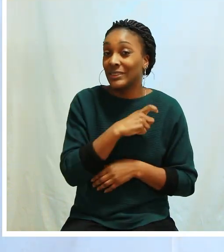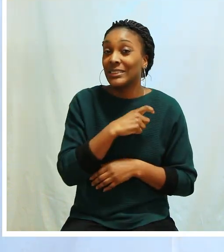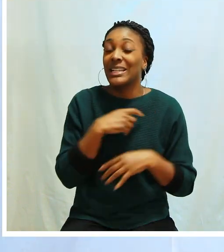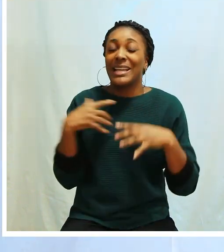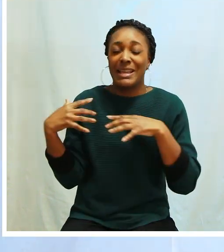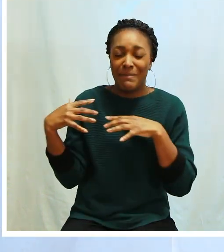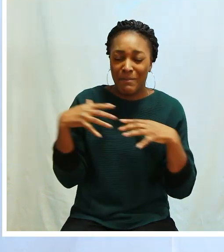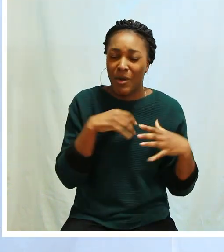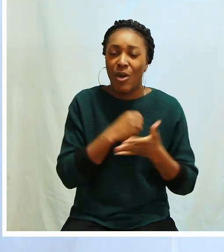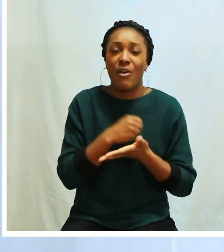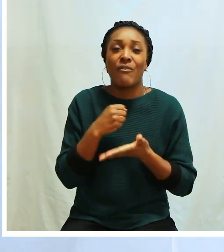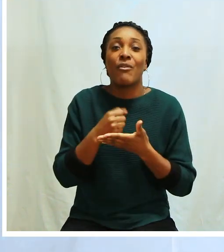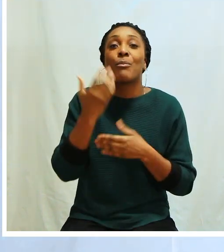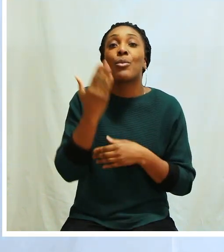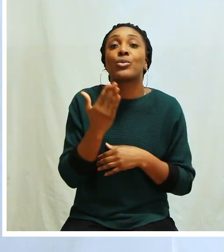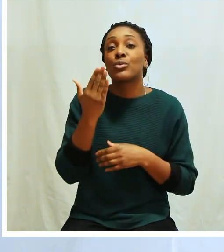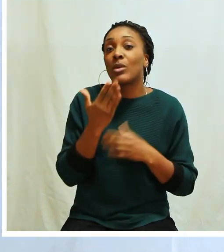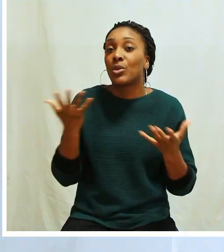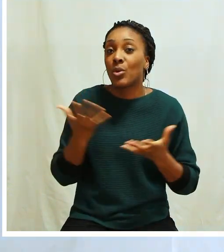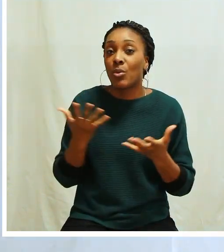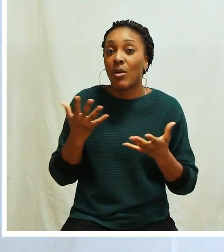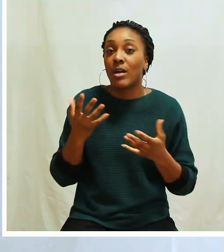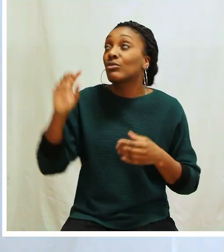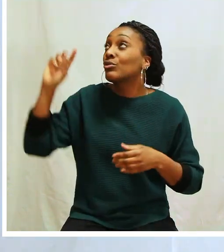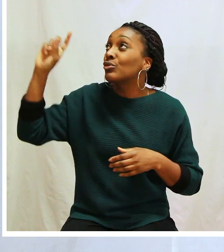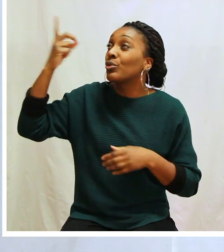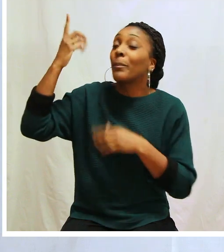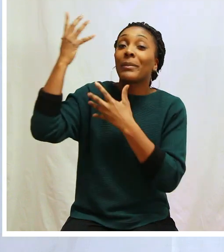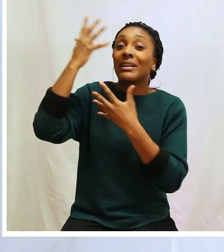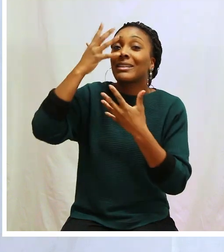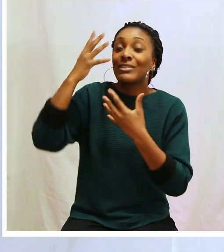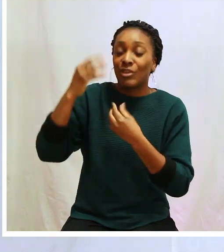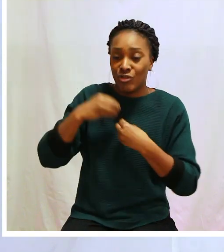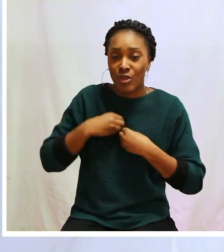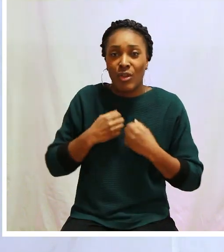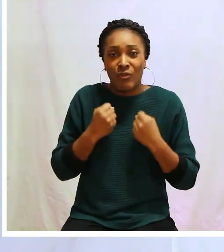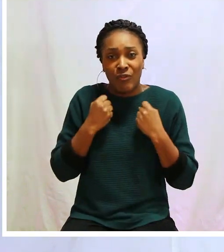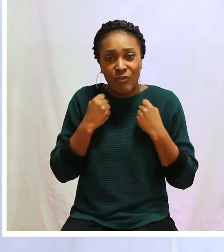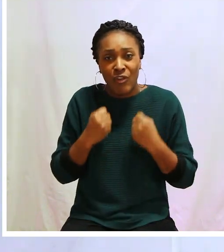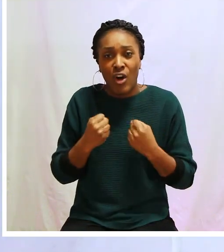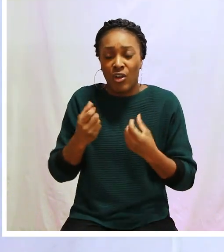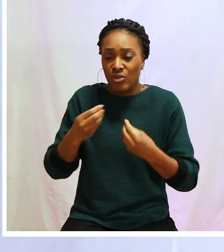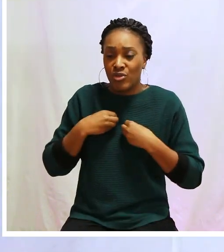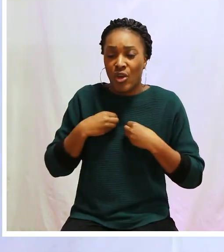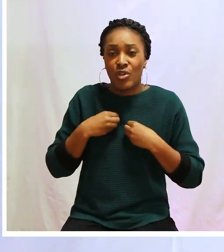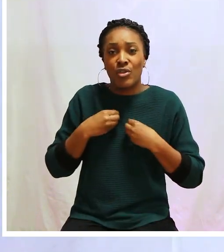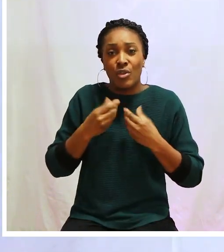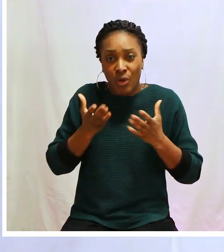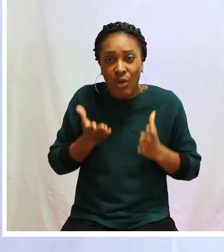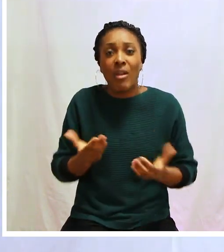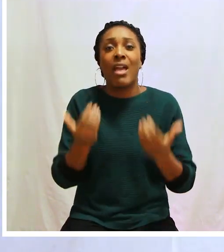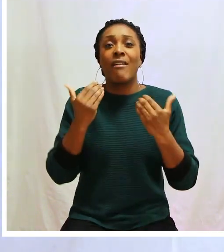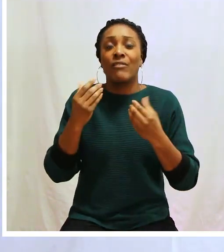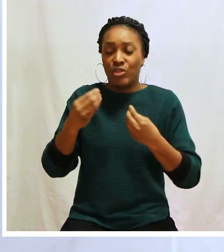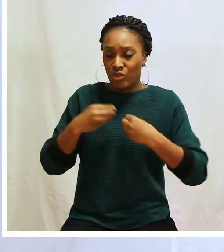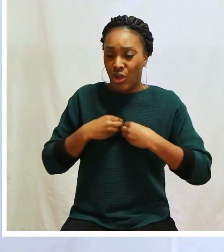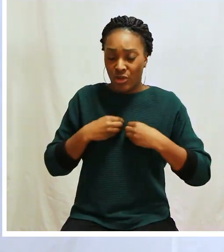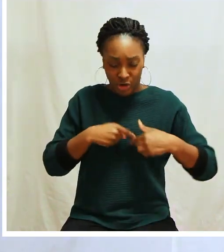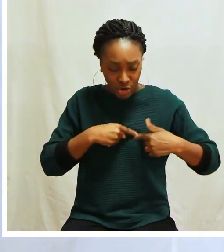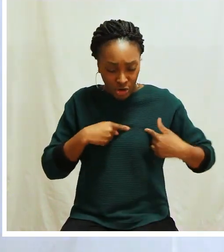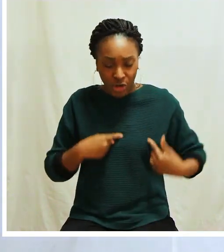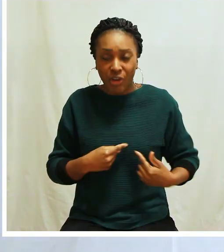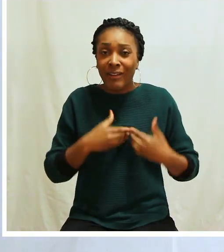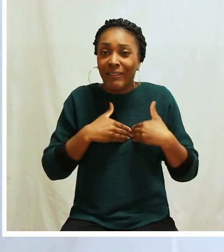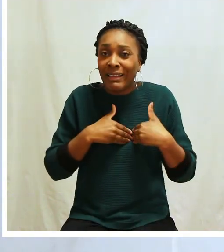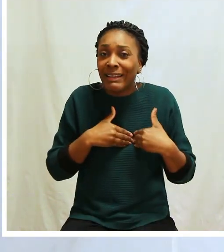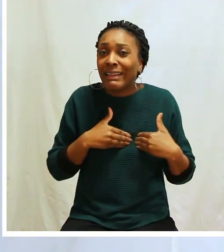c'est la présence de Dieu, parce qu'elle vient nous fortifier, elle vient nous renouveler, elle vient nous relever, elle vient guérir notre cœur de tous les maux qu'on